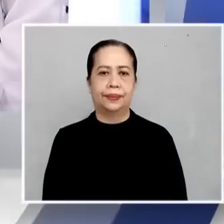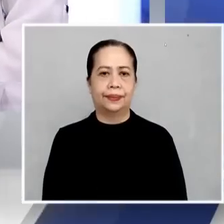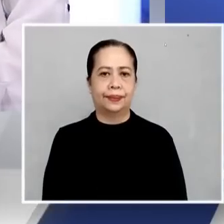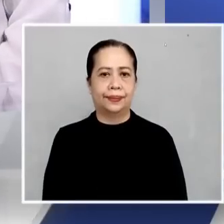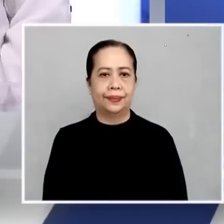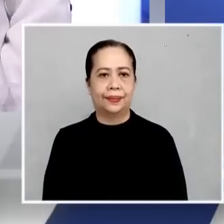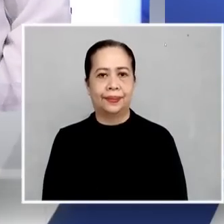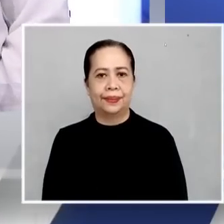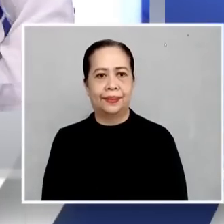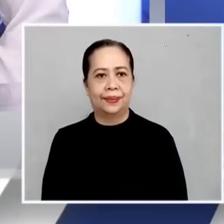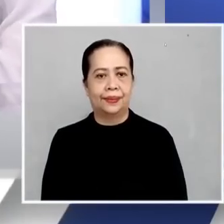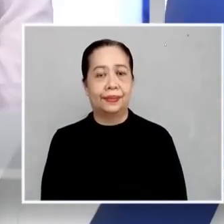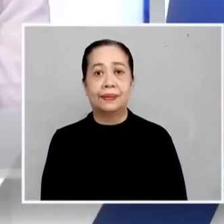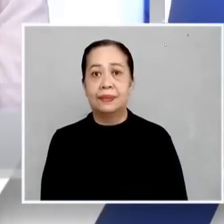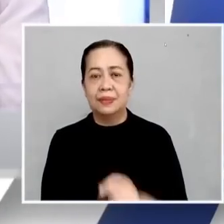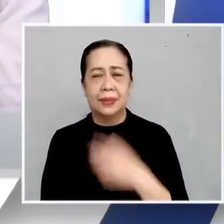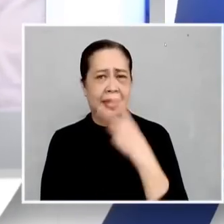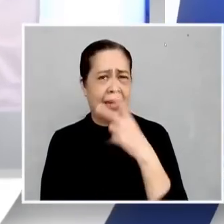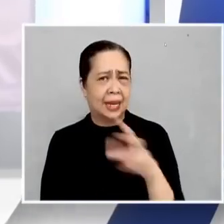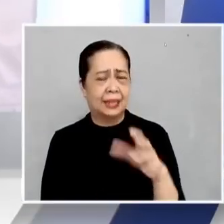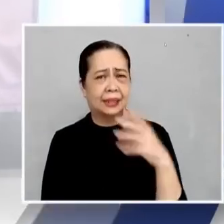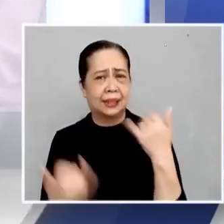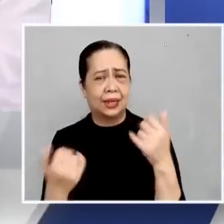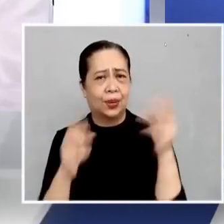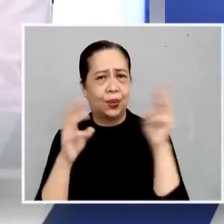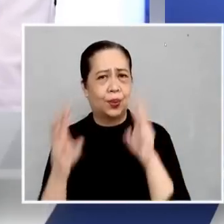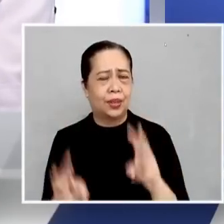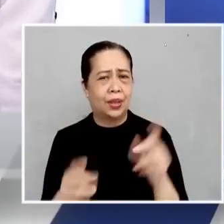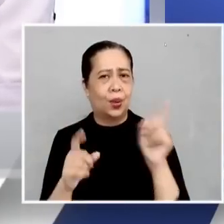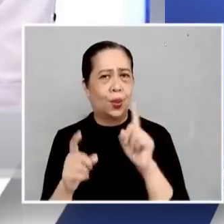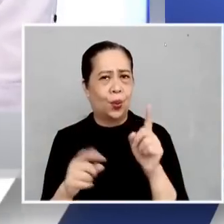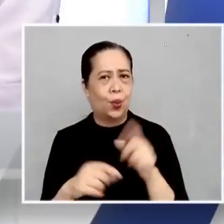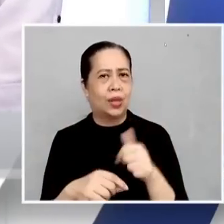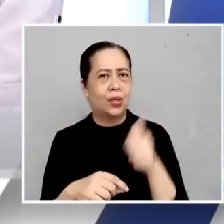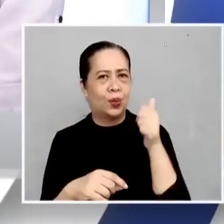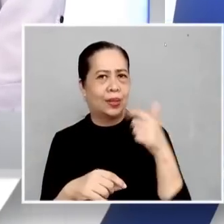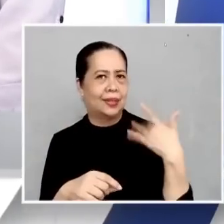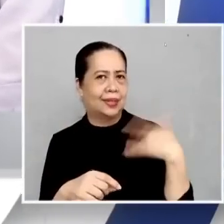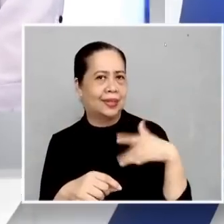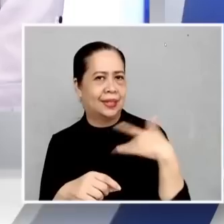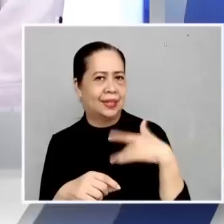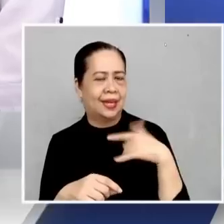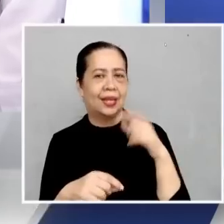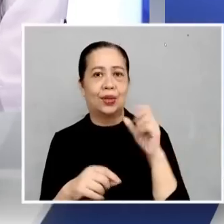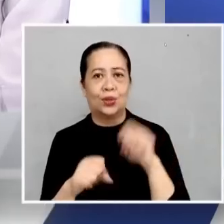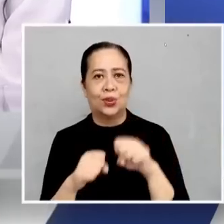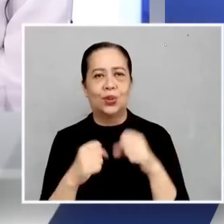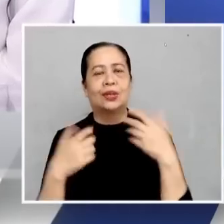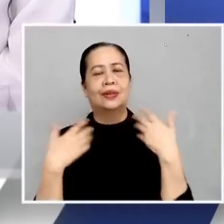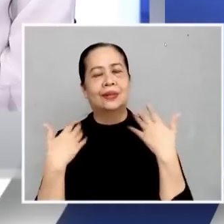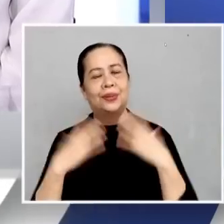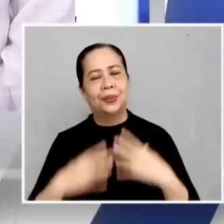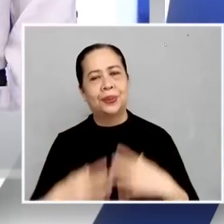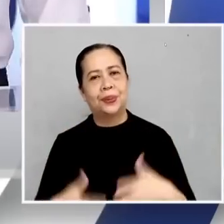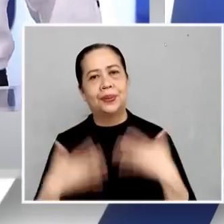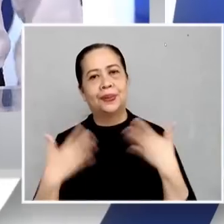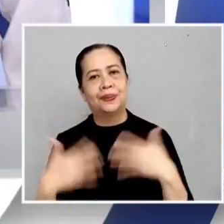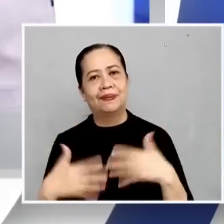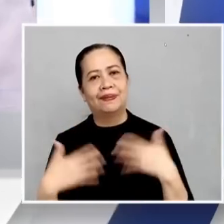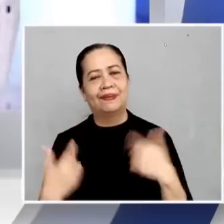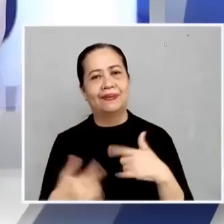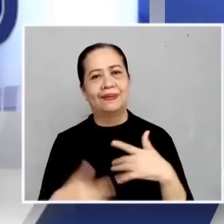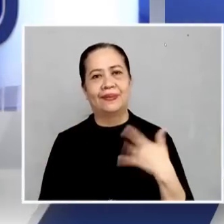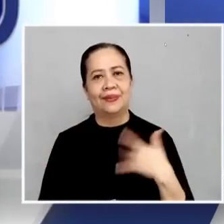Tita Winnie, sobrang init ng panahon. Eh ano ba ang winning diskarte para naman mapreskuhan ang pakiramdam natin?